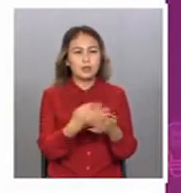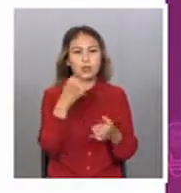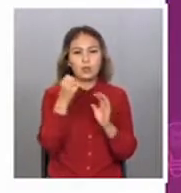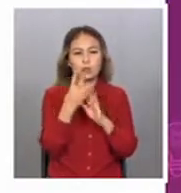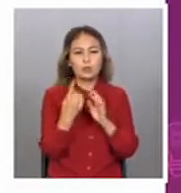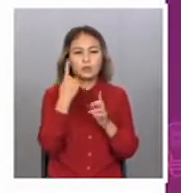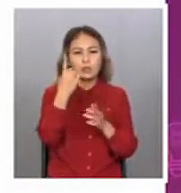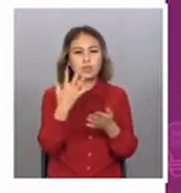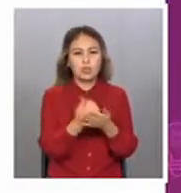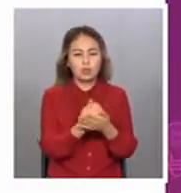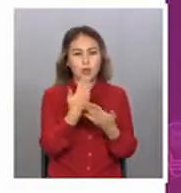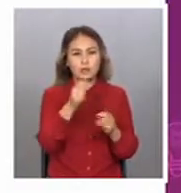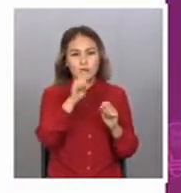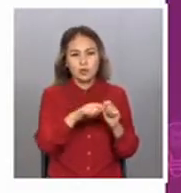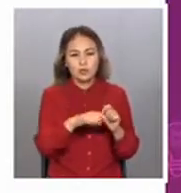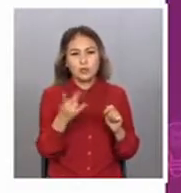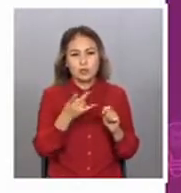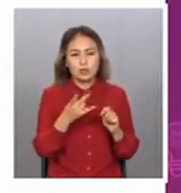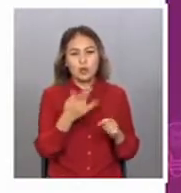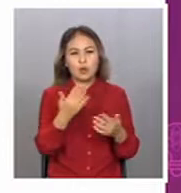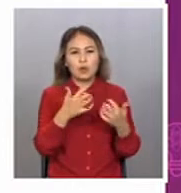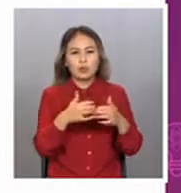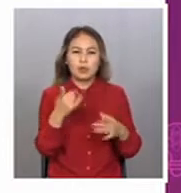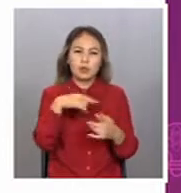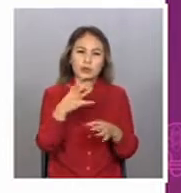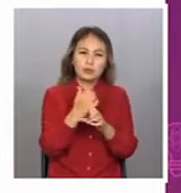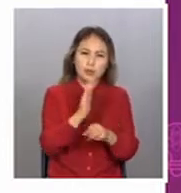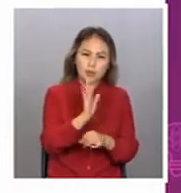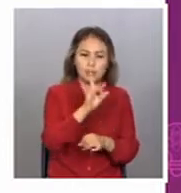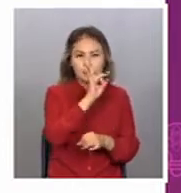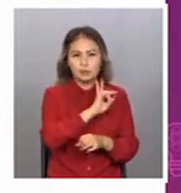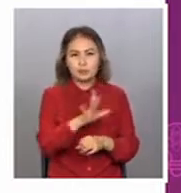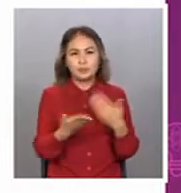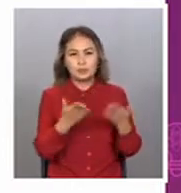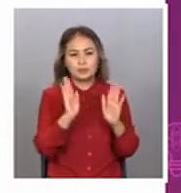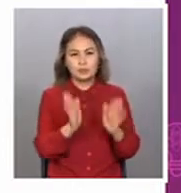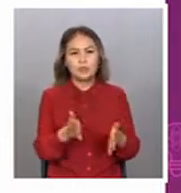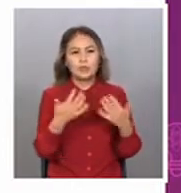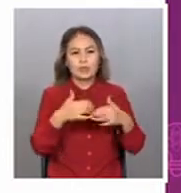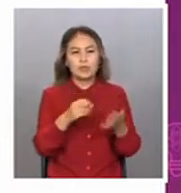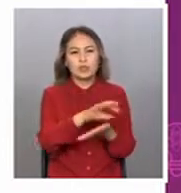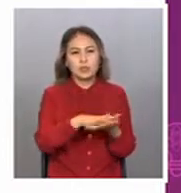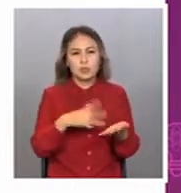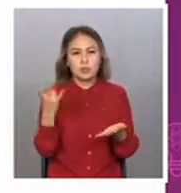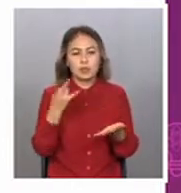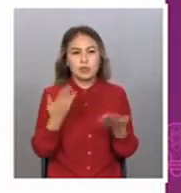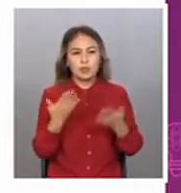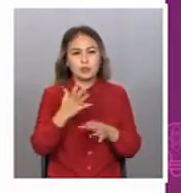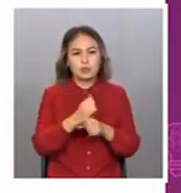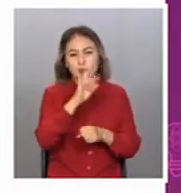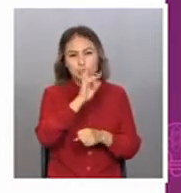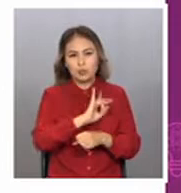шықты, оны тексеруіміз керек, әрі қарай қысқара ма деп. Егер әрі қарай қысқаратын болса, есепті жалғастыру керек. Ал егер қысқармайтын